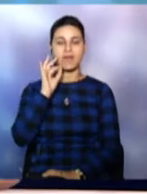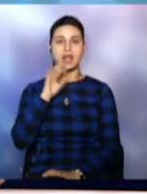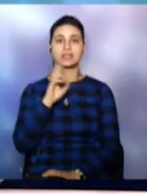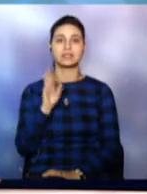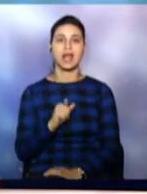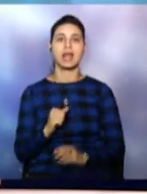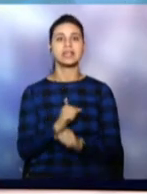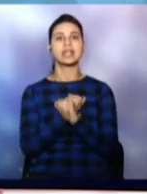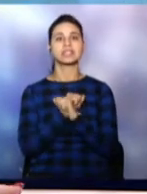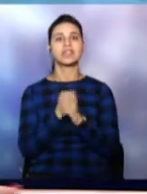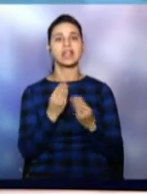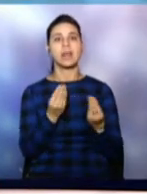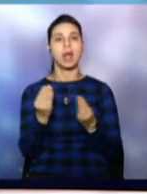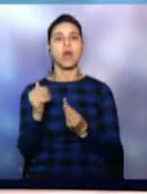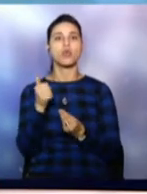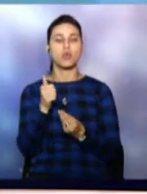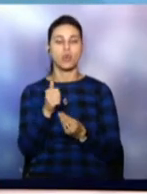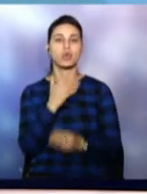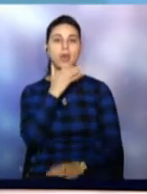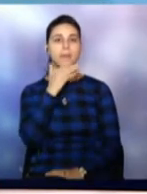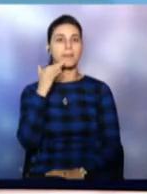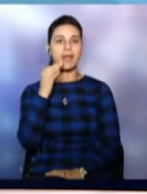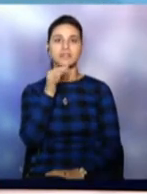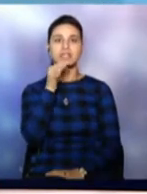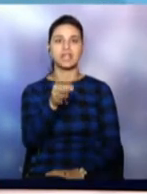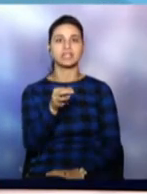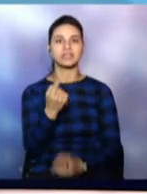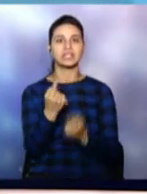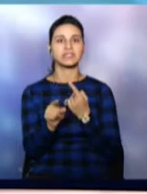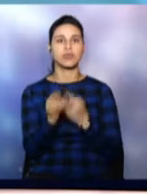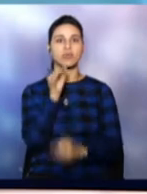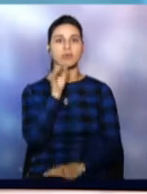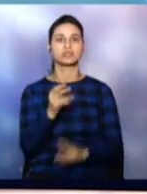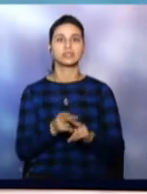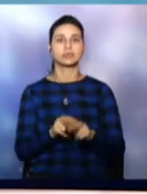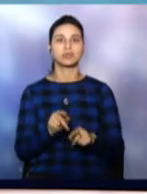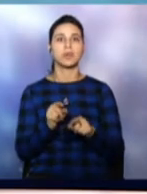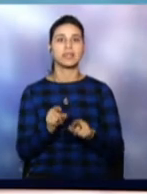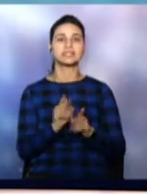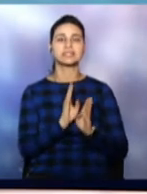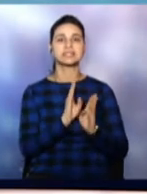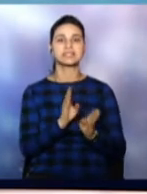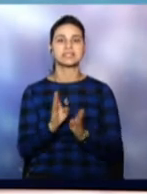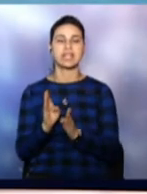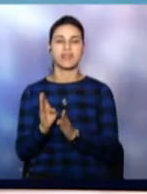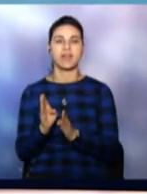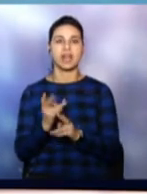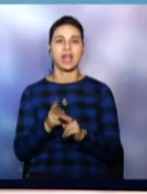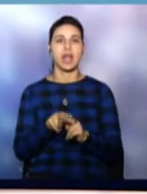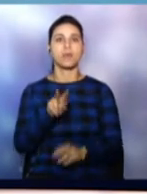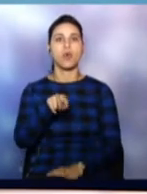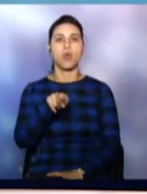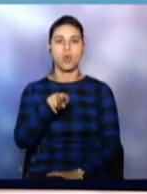და თქვა უქმეთ დღეებში როგორ, უმრავლეს შემთხვევაში მივიღებთ განსხვავებას, იმიტომ რომ ეს რიტუალური ქცევა აი ამ ორი